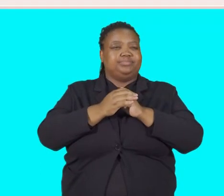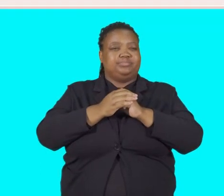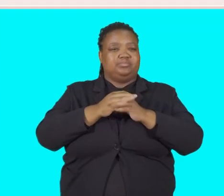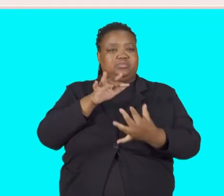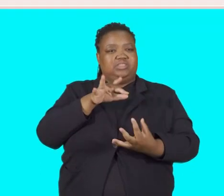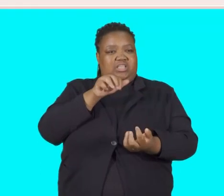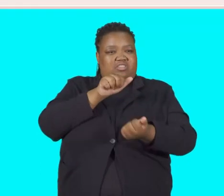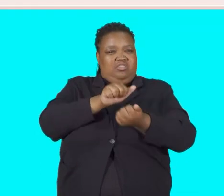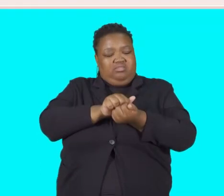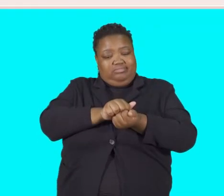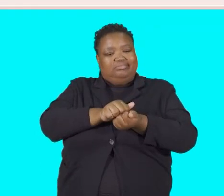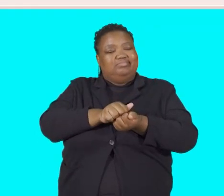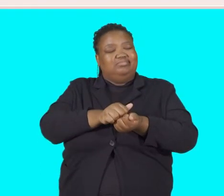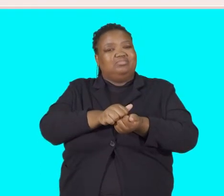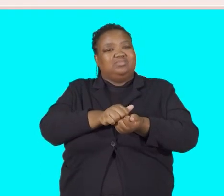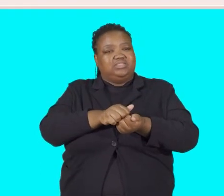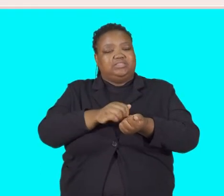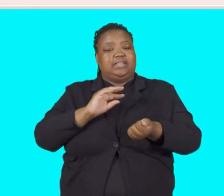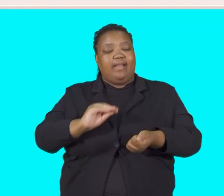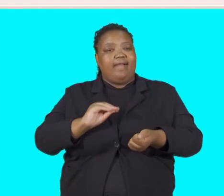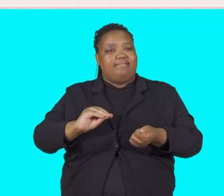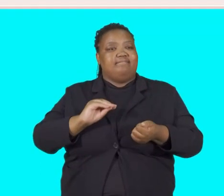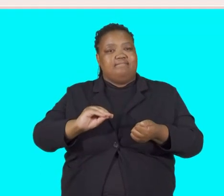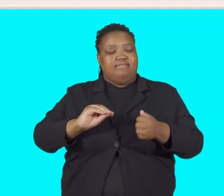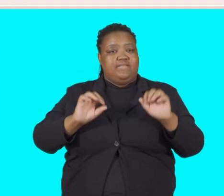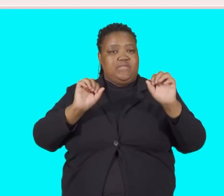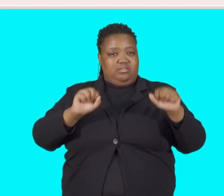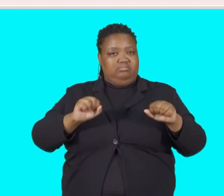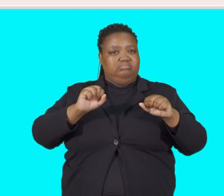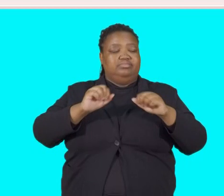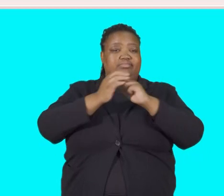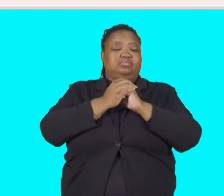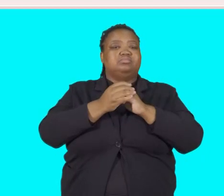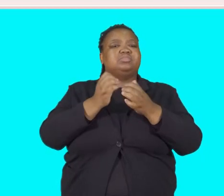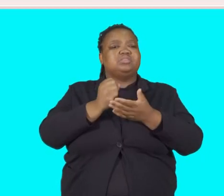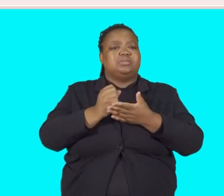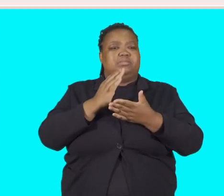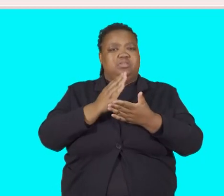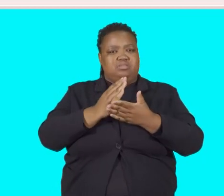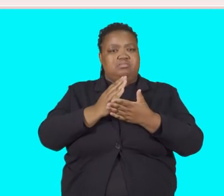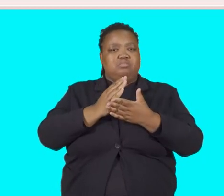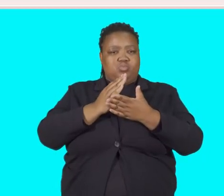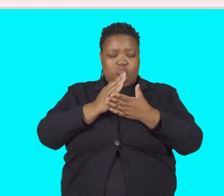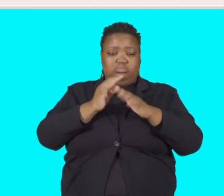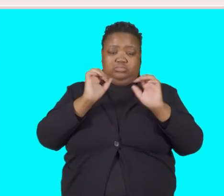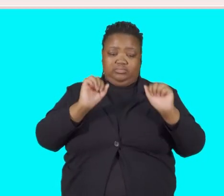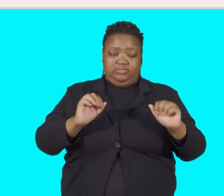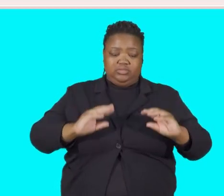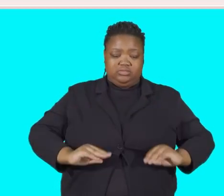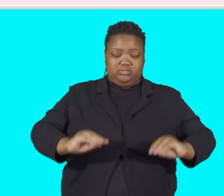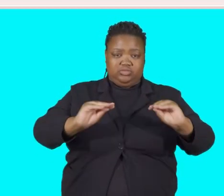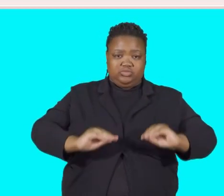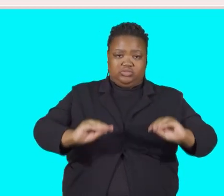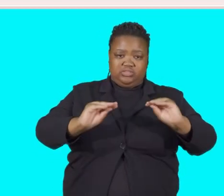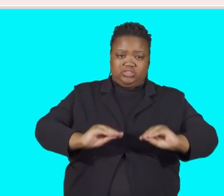kwikota zonke. Loo nto yenziwe yomelela ukuqinisekisa ukuba ugxininiso olukhulu kufundiso